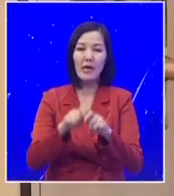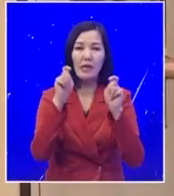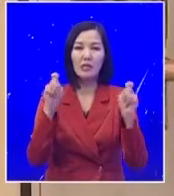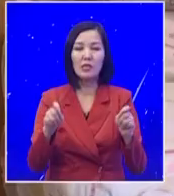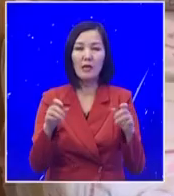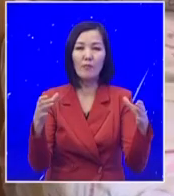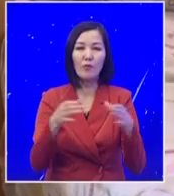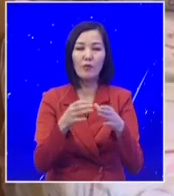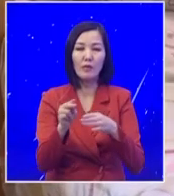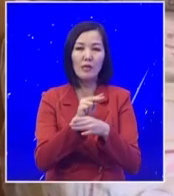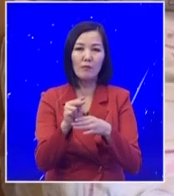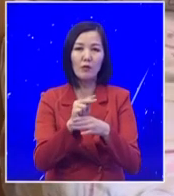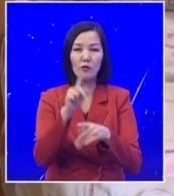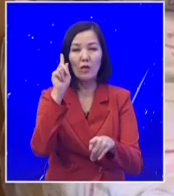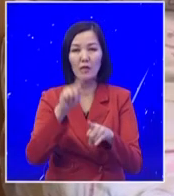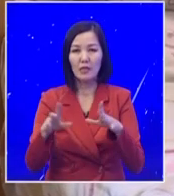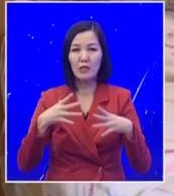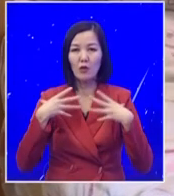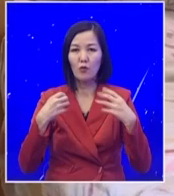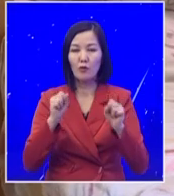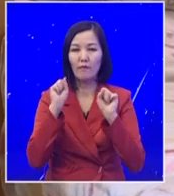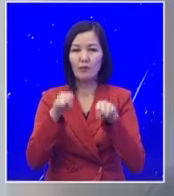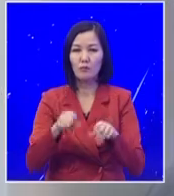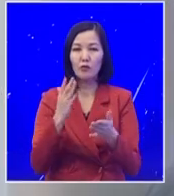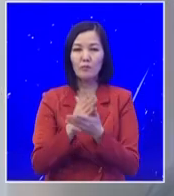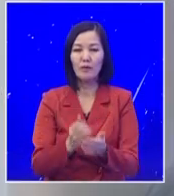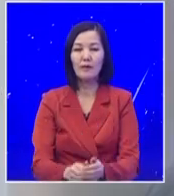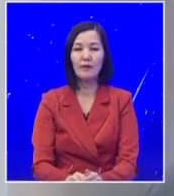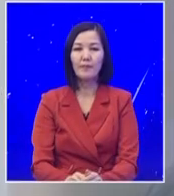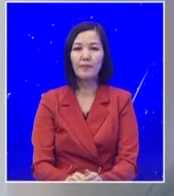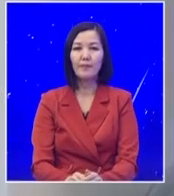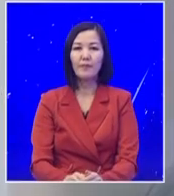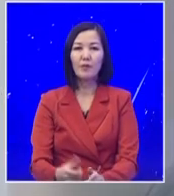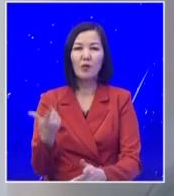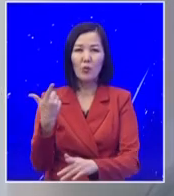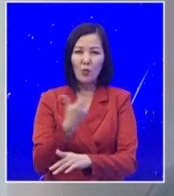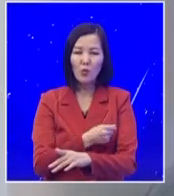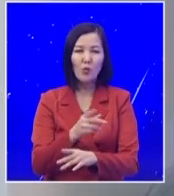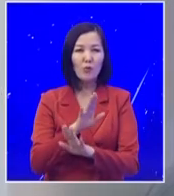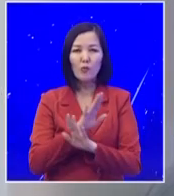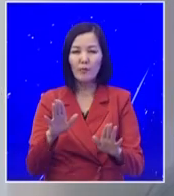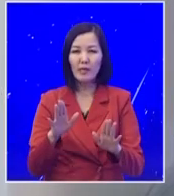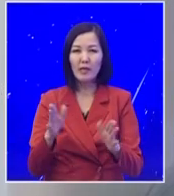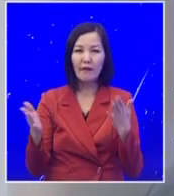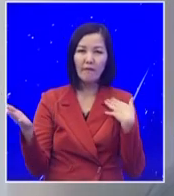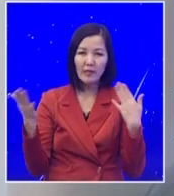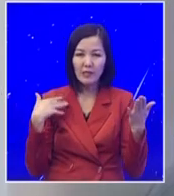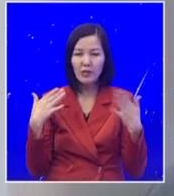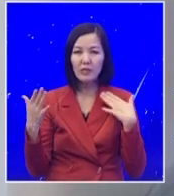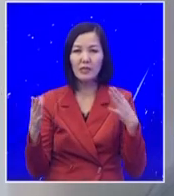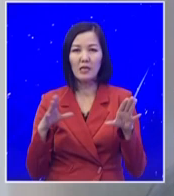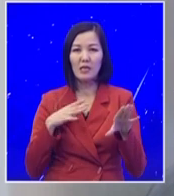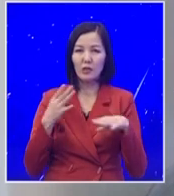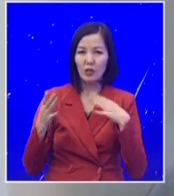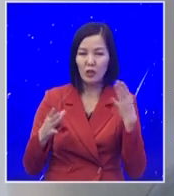медициналық бөлімде емделушілердің тез сауығуына мүмкіндік бар. Укол алынбайды. Көбінде лечебный физкультура дейді. Әлгі